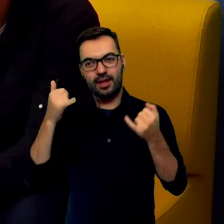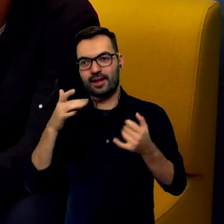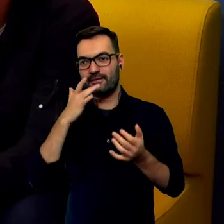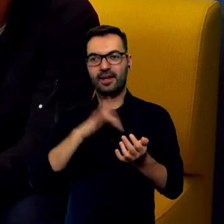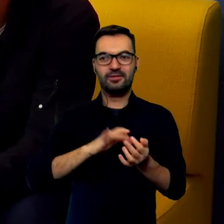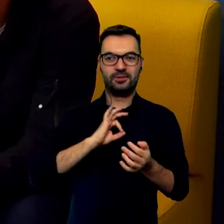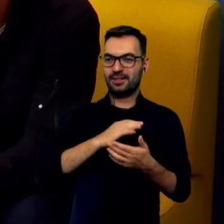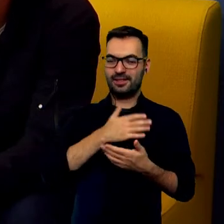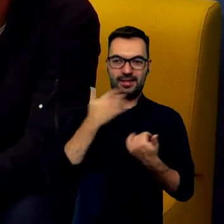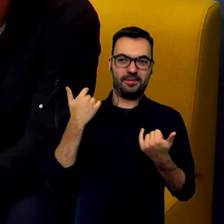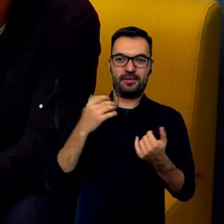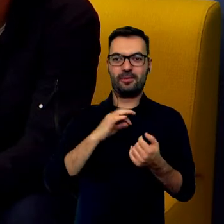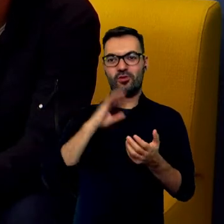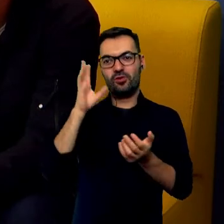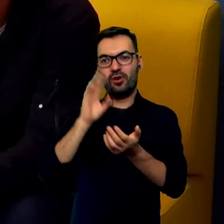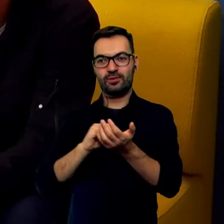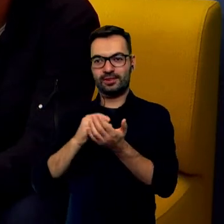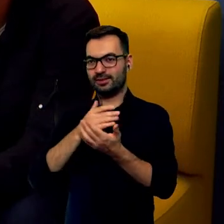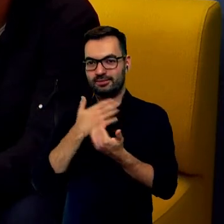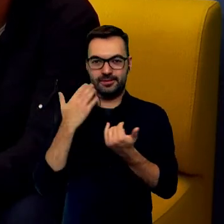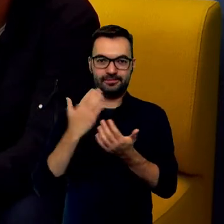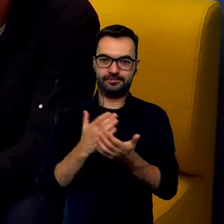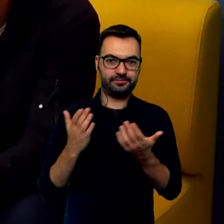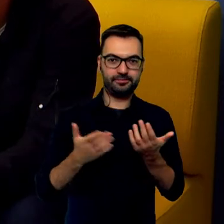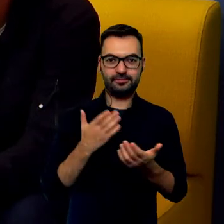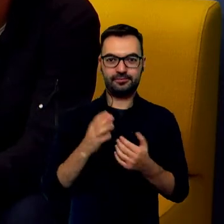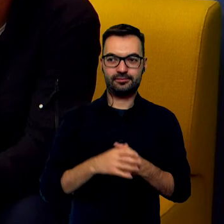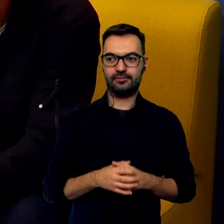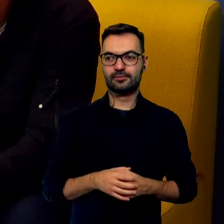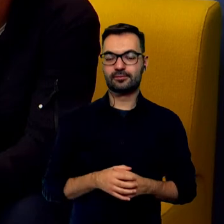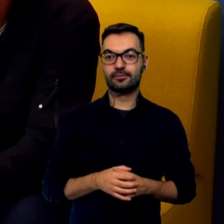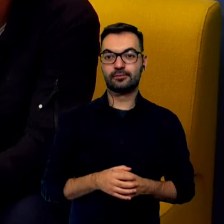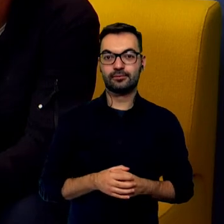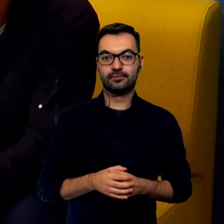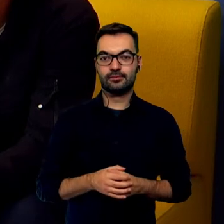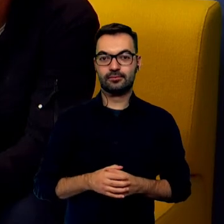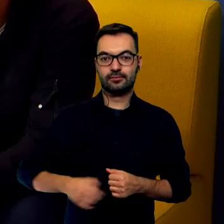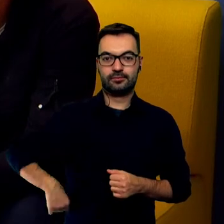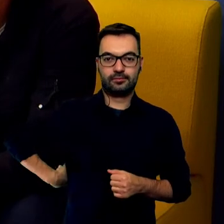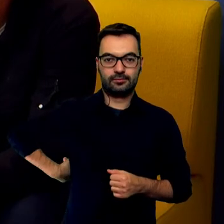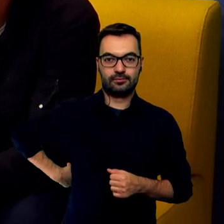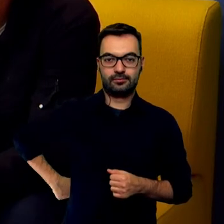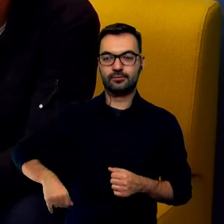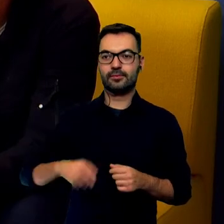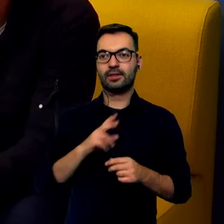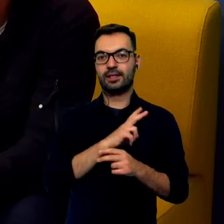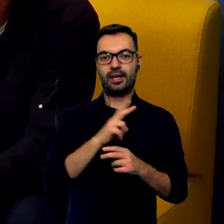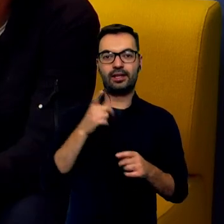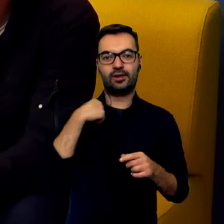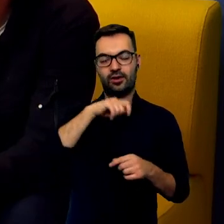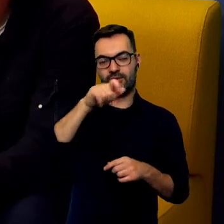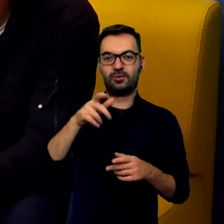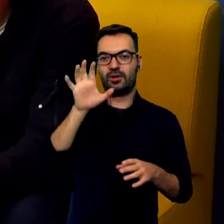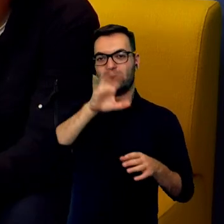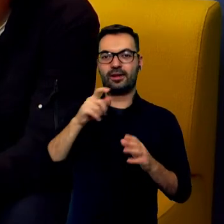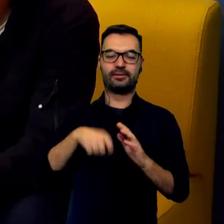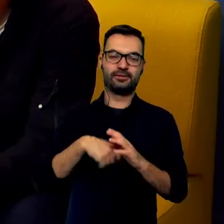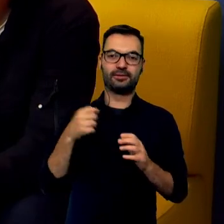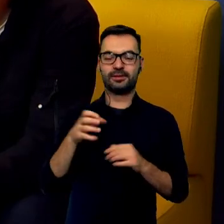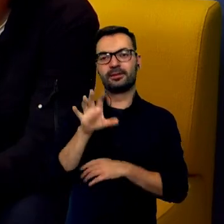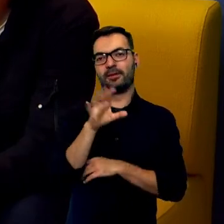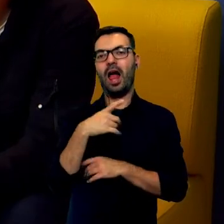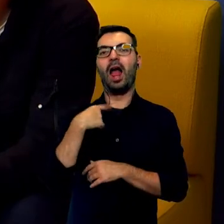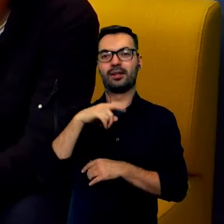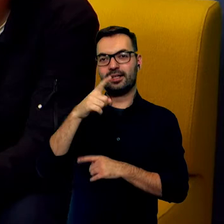jakiejś wrażliwości, jakichś doświadczeń, tak? Tylko każdy poszczególny widz wytwarza